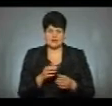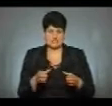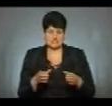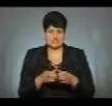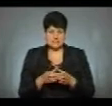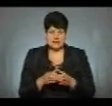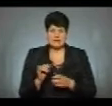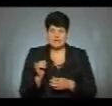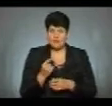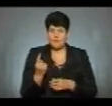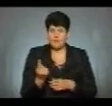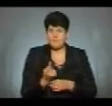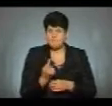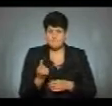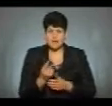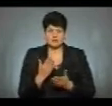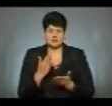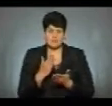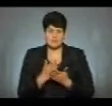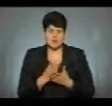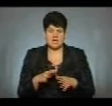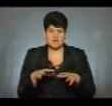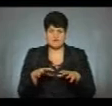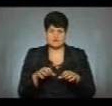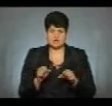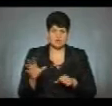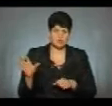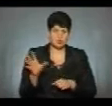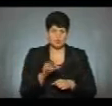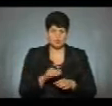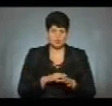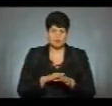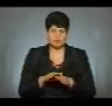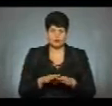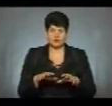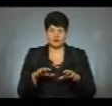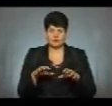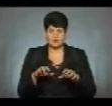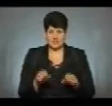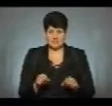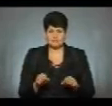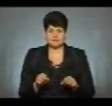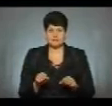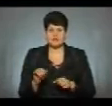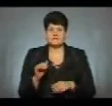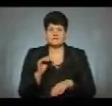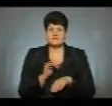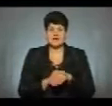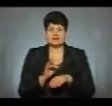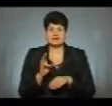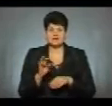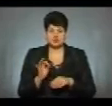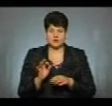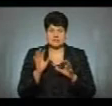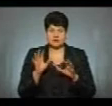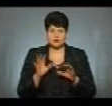відповідно, вперше має влада усю повноту влади, фактично і